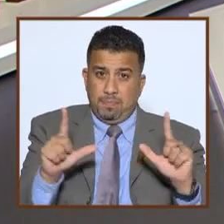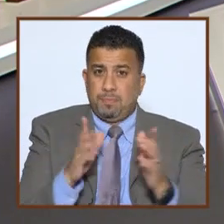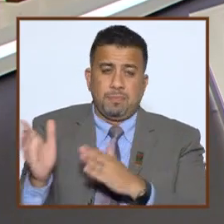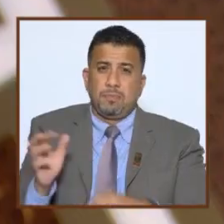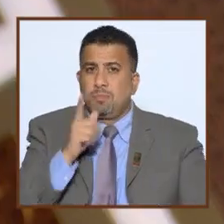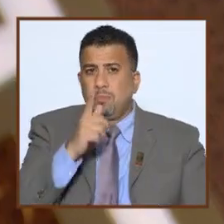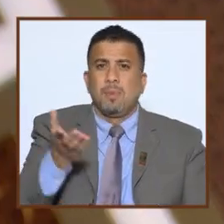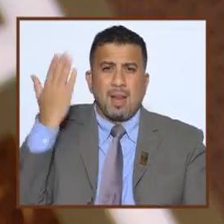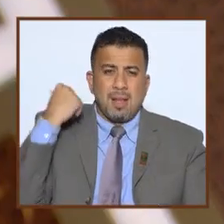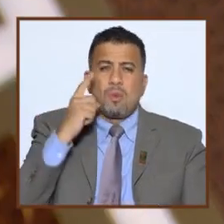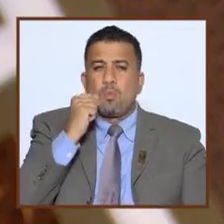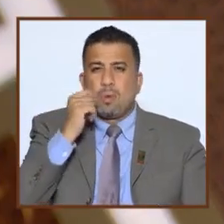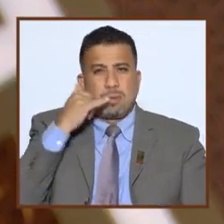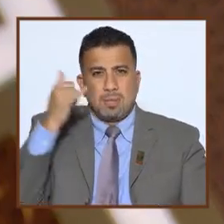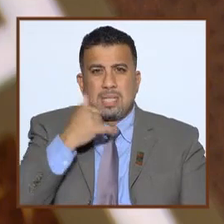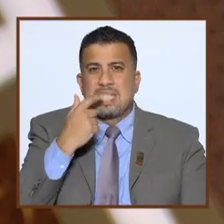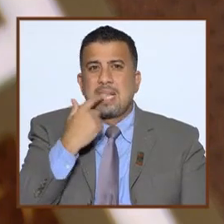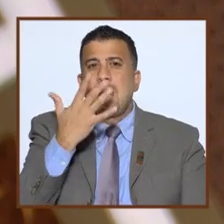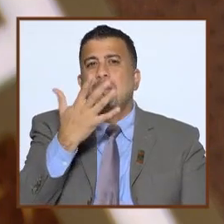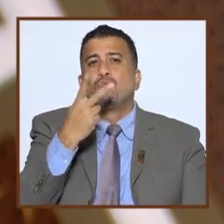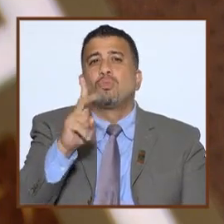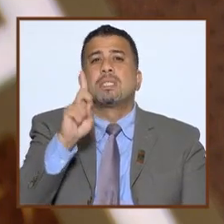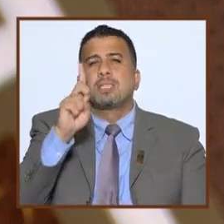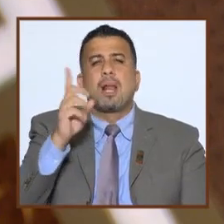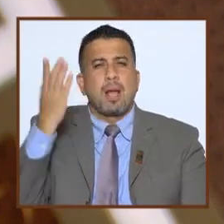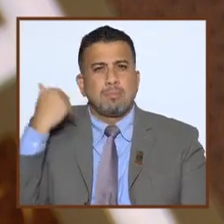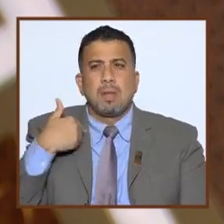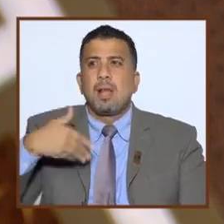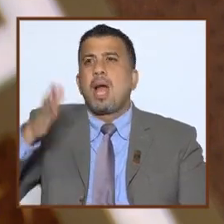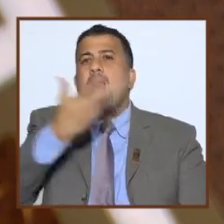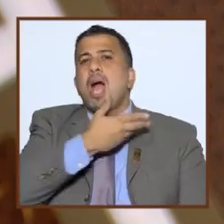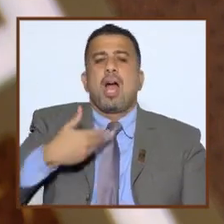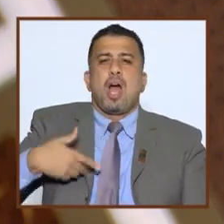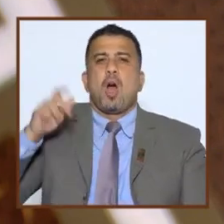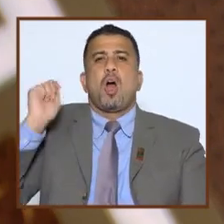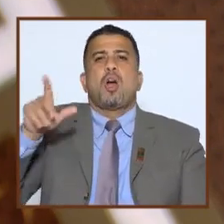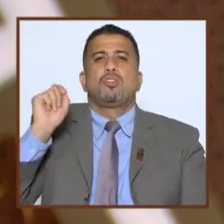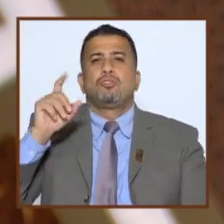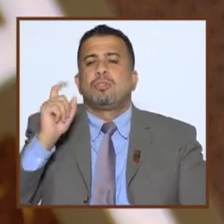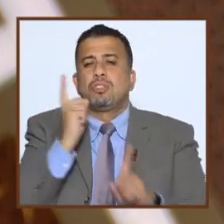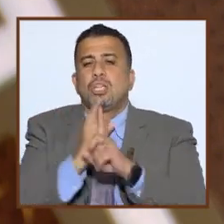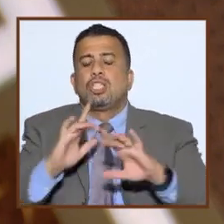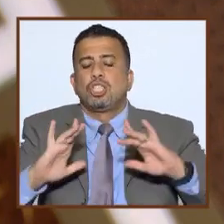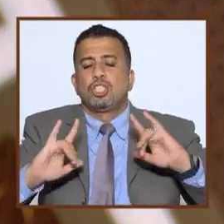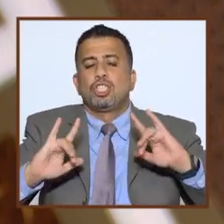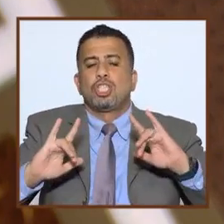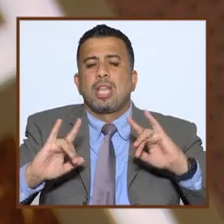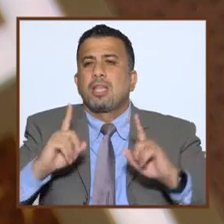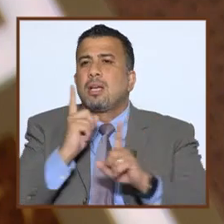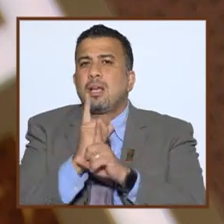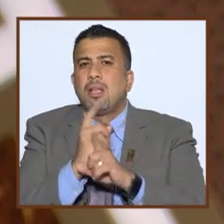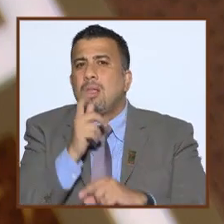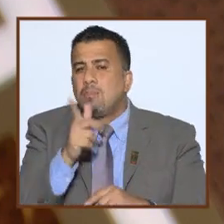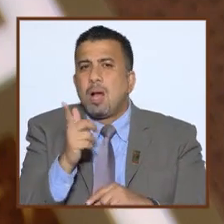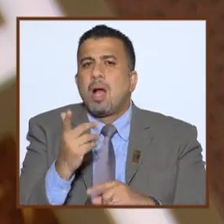الحج وكان راح نستقبلنا اقاربنا في جده وبعد 10 ايام حجينا من احرمنا من جده وحجهنا ما